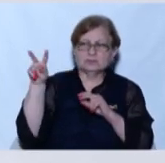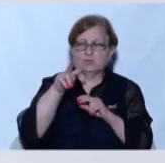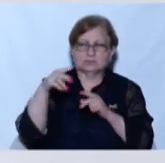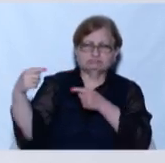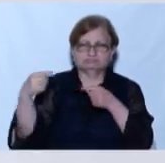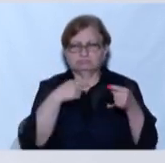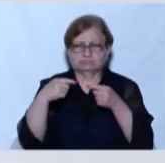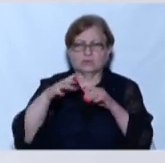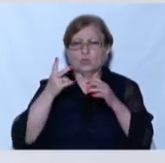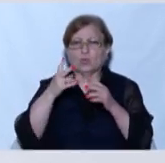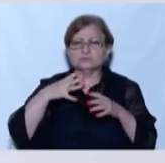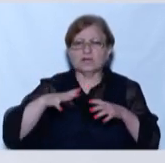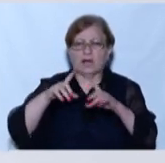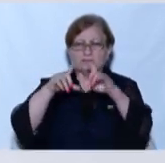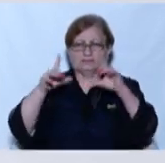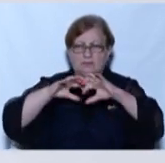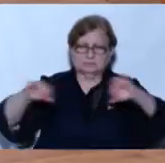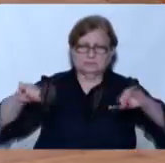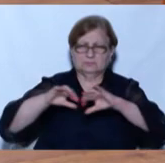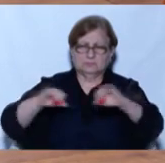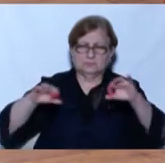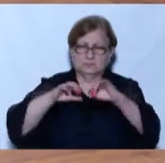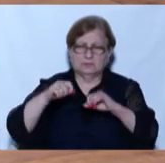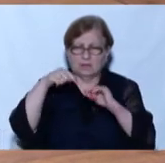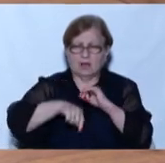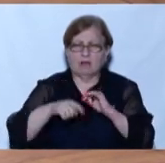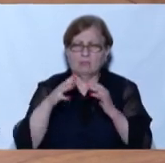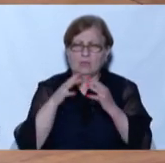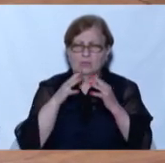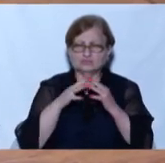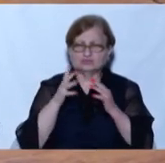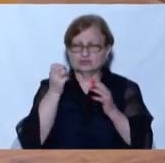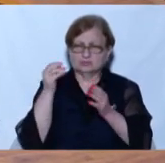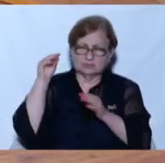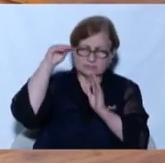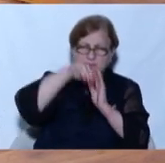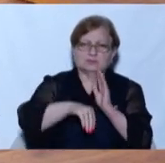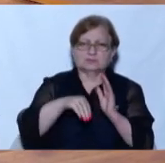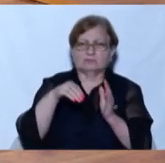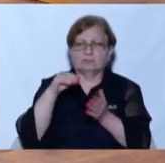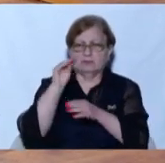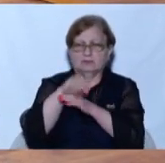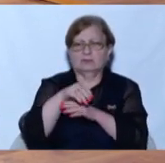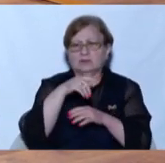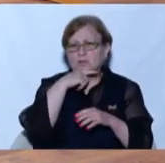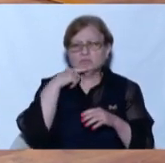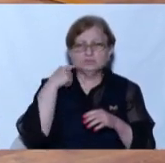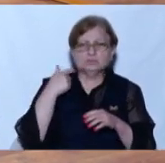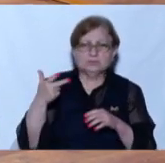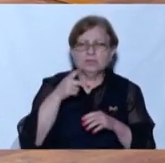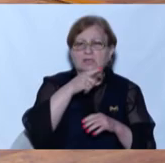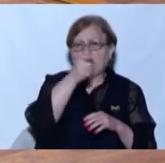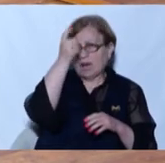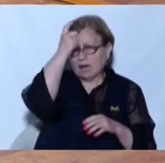შორის დიდი ტერიტორიული გადანაწილება. ამ ომში თანდათან ერთვება რუსეთი და აი ეს ჭიდილი მიდის იქ ლეკები